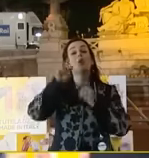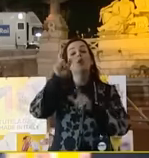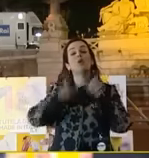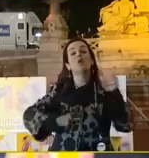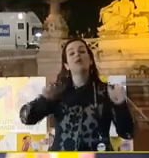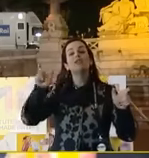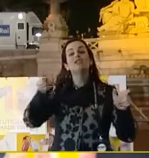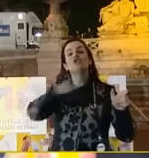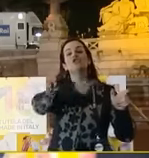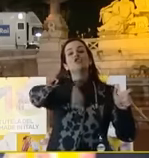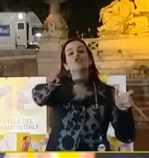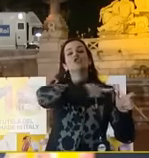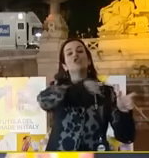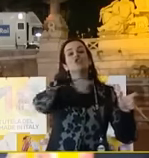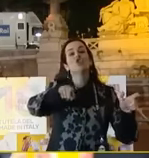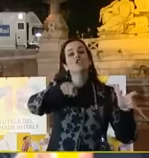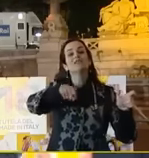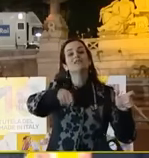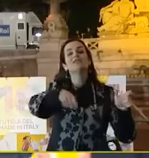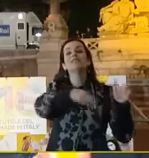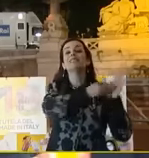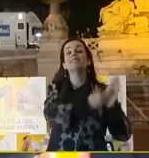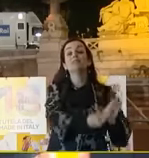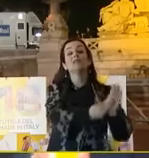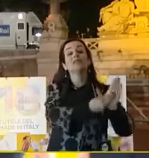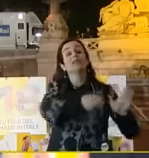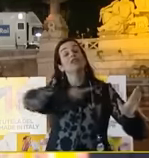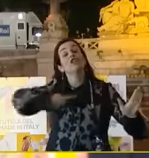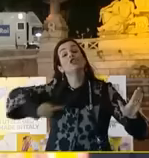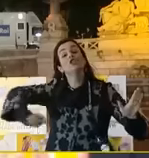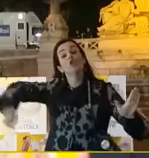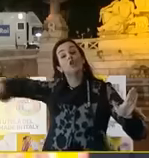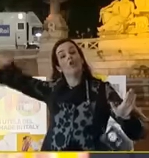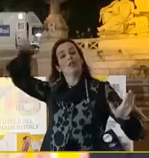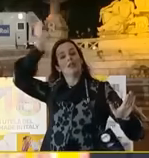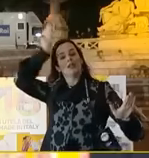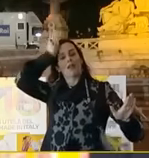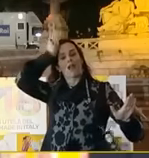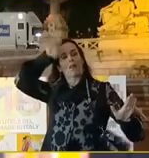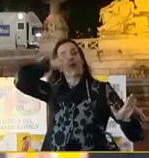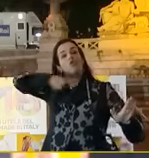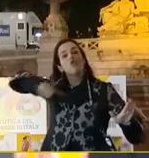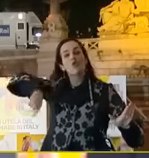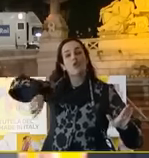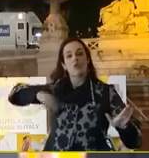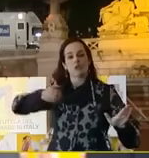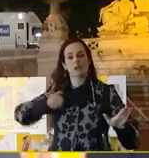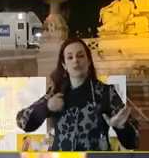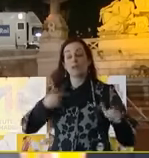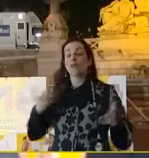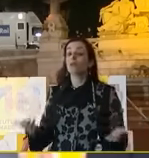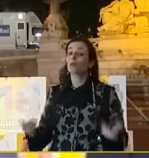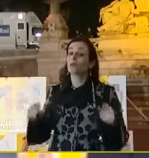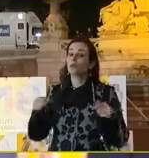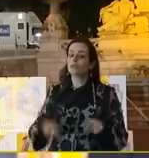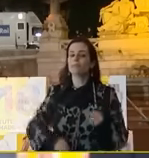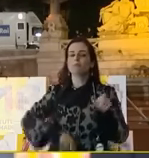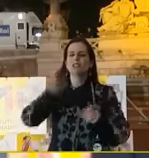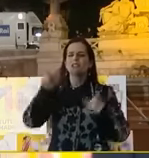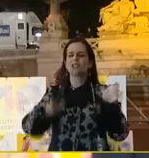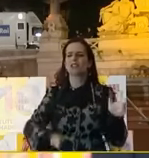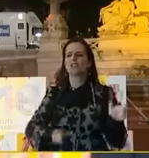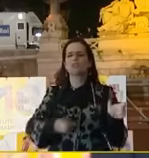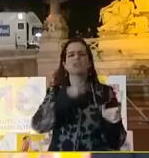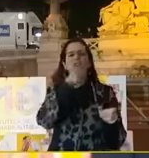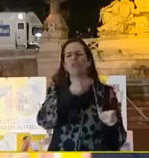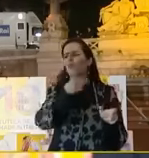noi siamo i loro datori di lavoro. Per quello neanche li nomino più certi personaggi e sapete che gli